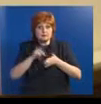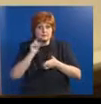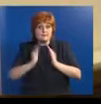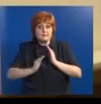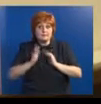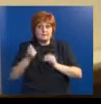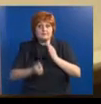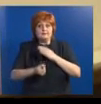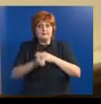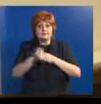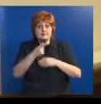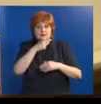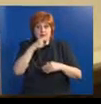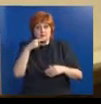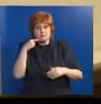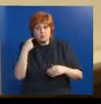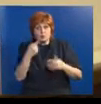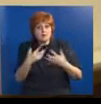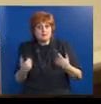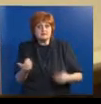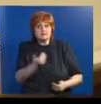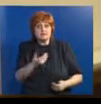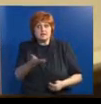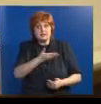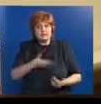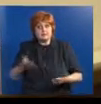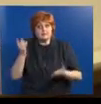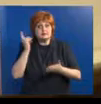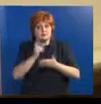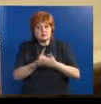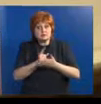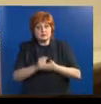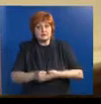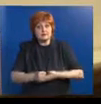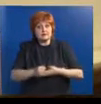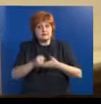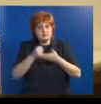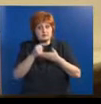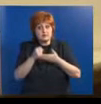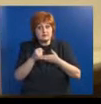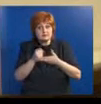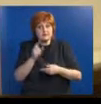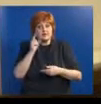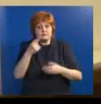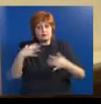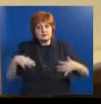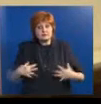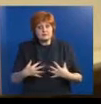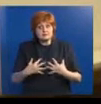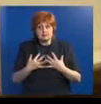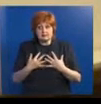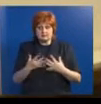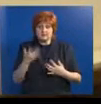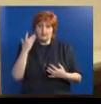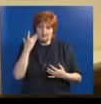него возникает достаточно много соблазнов. И наша с вами задача – удержать его в том ритме, в том настроении,